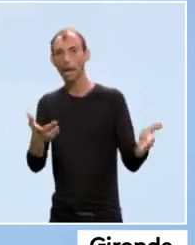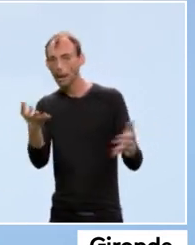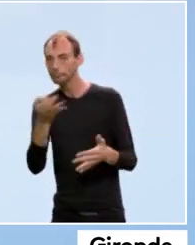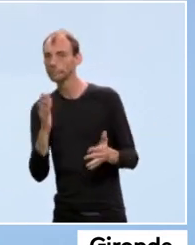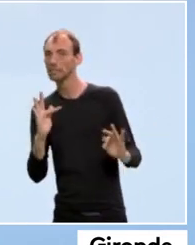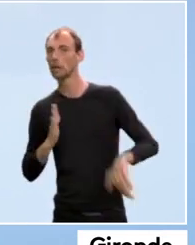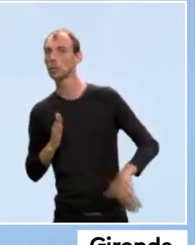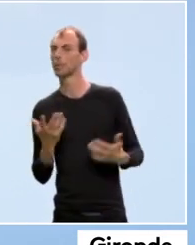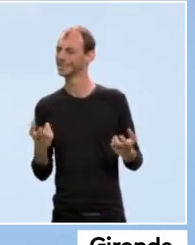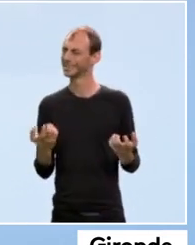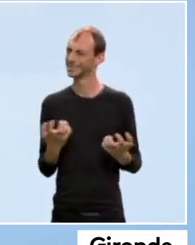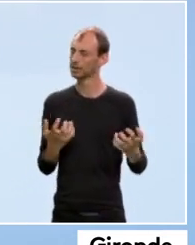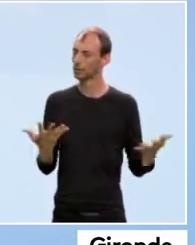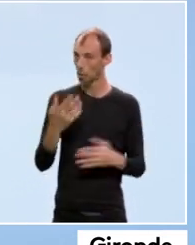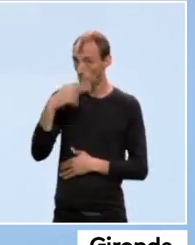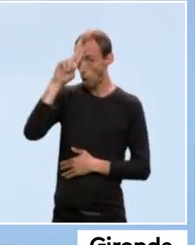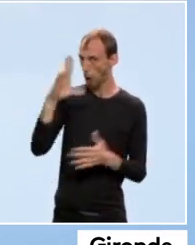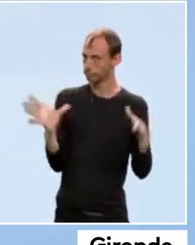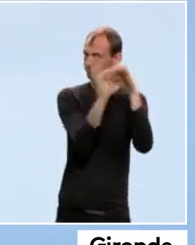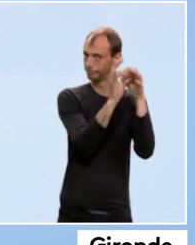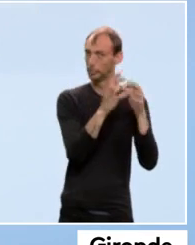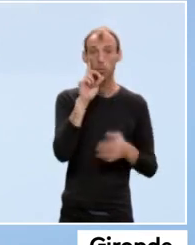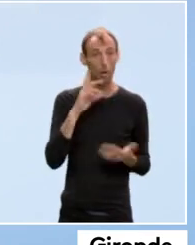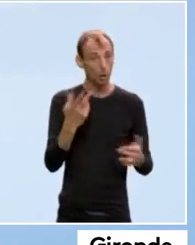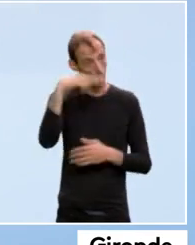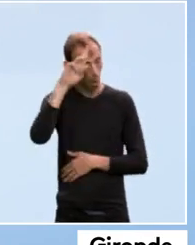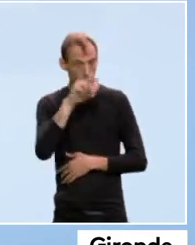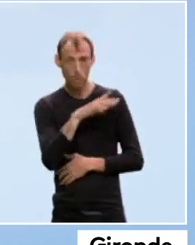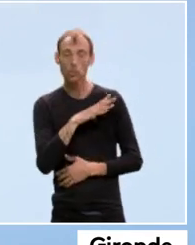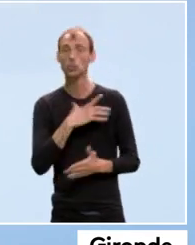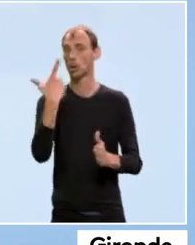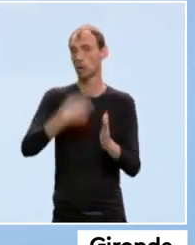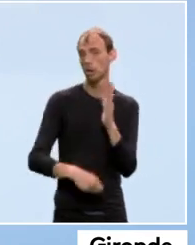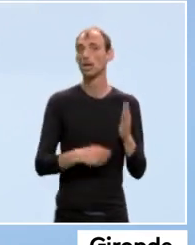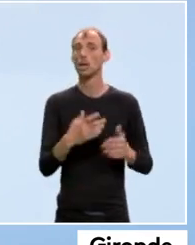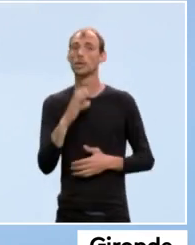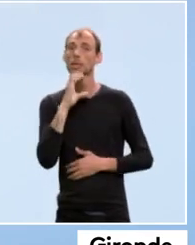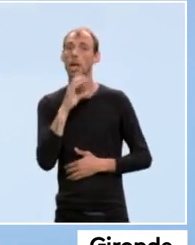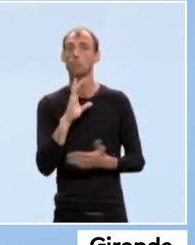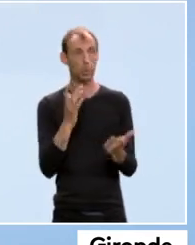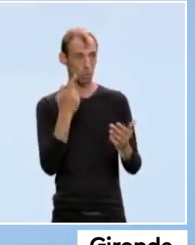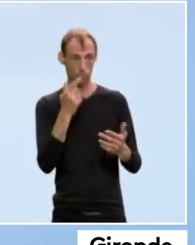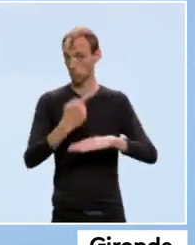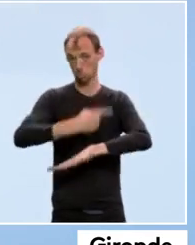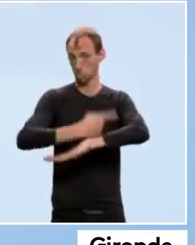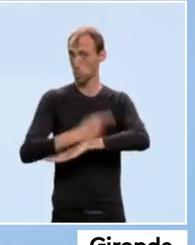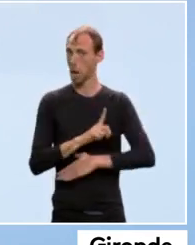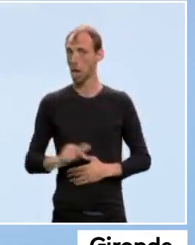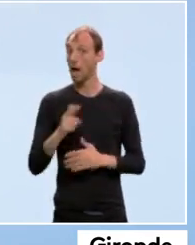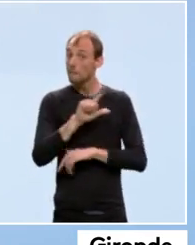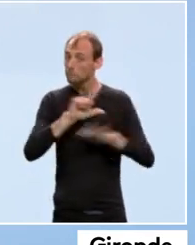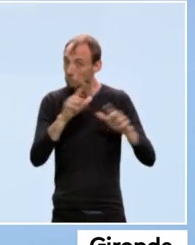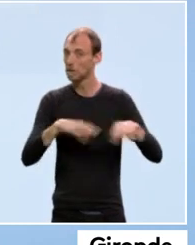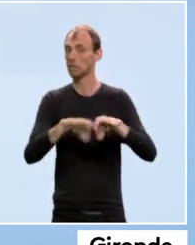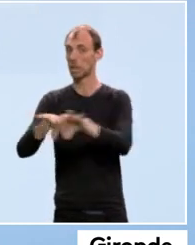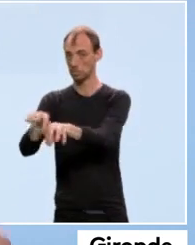d'Europe parce qu'elle est en train de fortement avancer en Europe on est en train de mettre en place la taxe carbone aux frontières des 27 pays on a fait un plan de 750